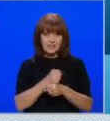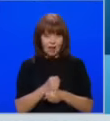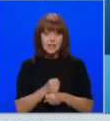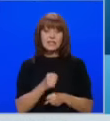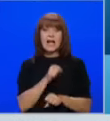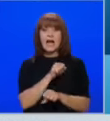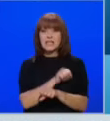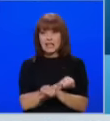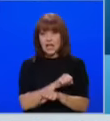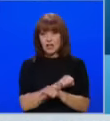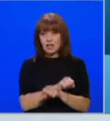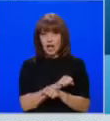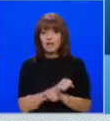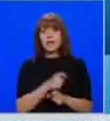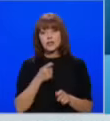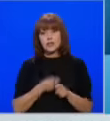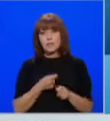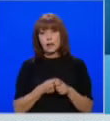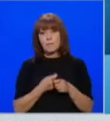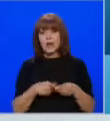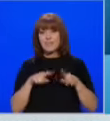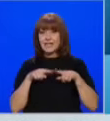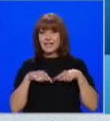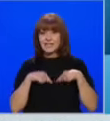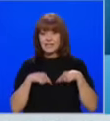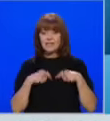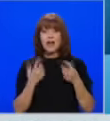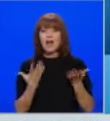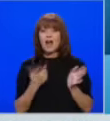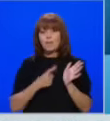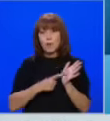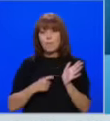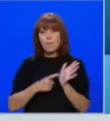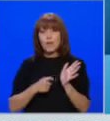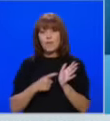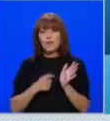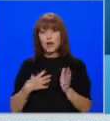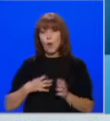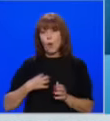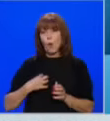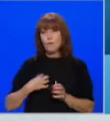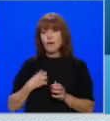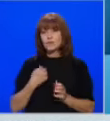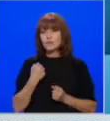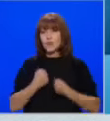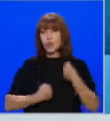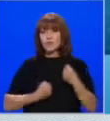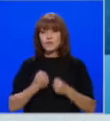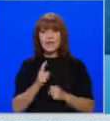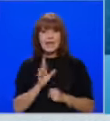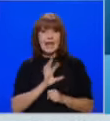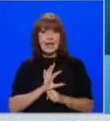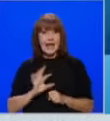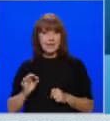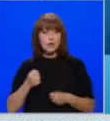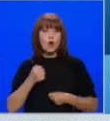след което е образувано досъдебно производство. Какво е провокирало опасното шофиране на този етап не става ясно, но водачът е